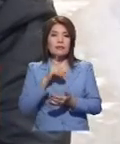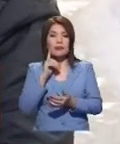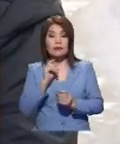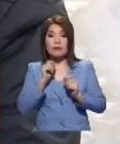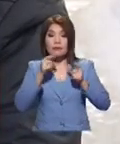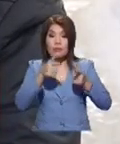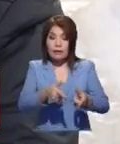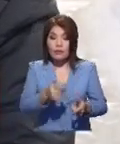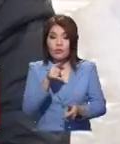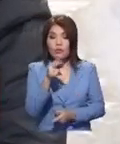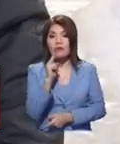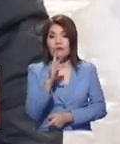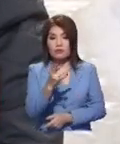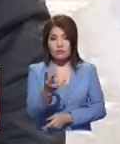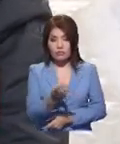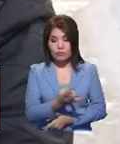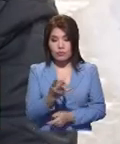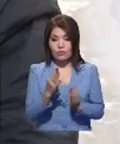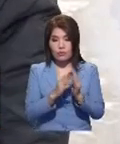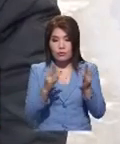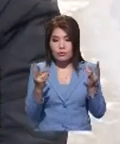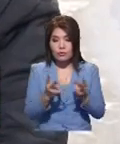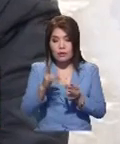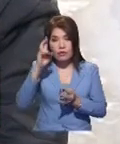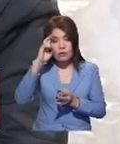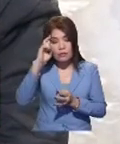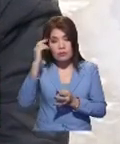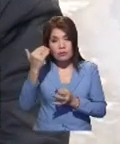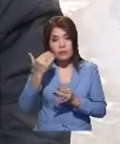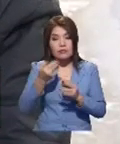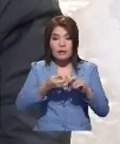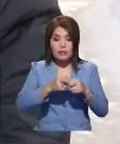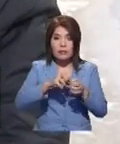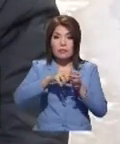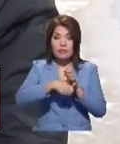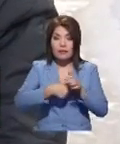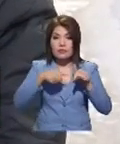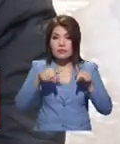оған баспана керек. Сол тұрғысынан үкімет бұл мәселені жақсы шешкен.